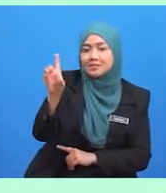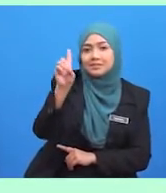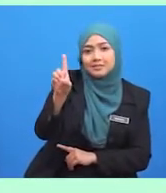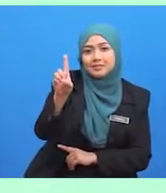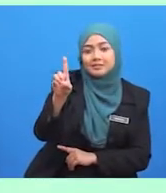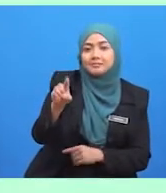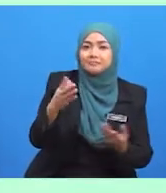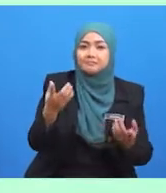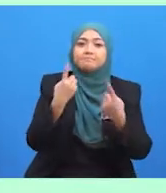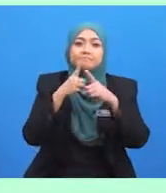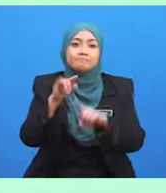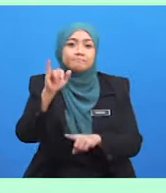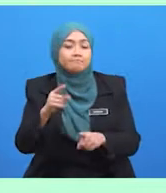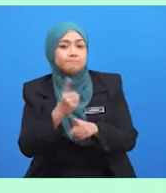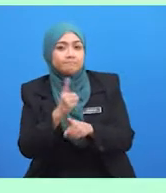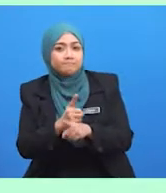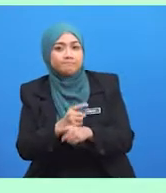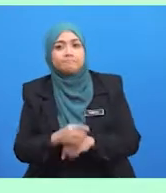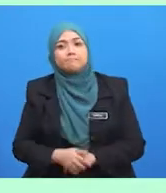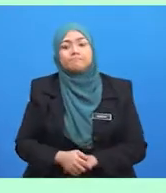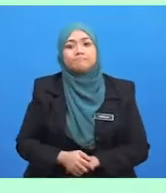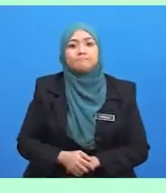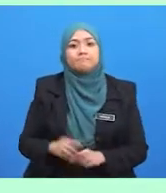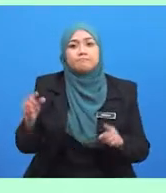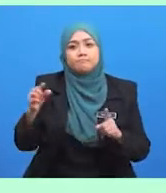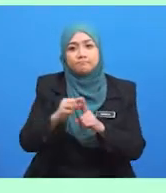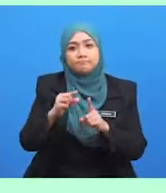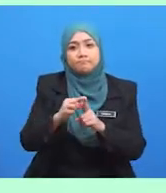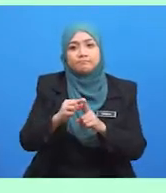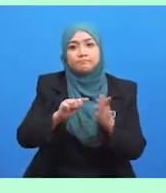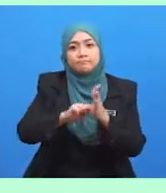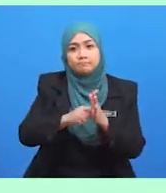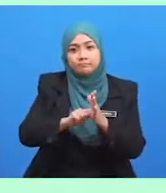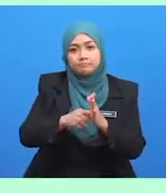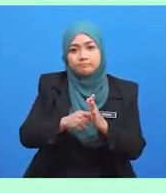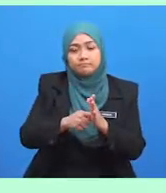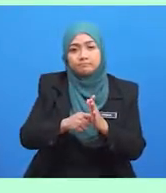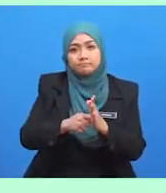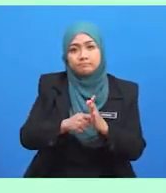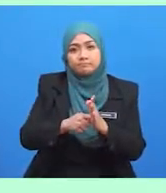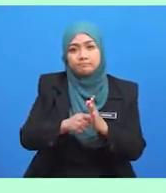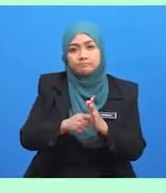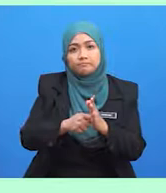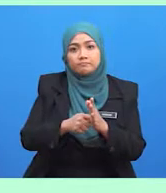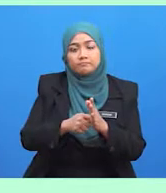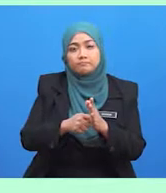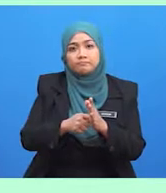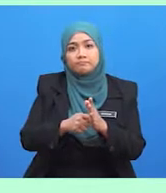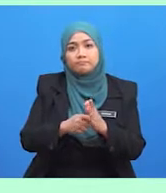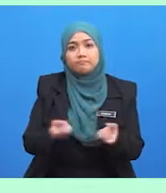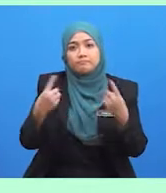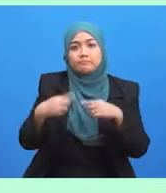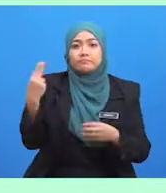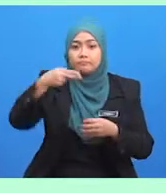Kawalan pertukaran asing. Jawapannya ialah A. Tarif. Sekatan yang mendatangkan